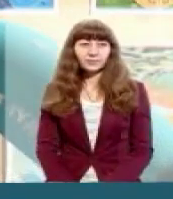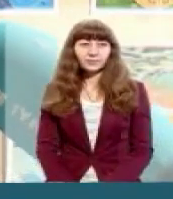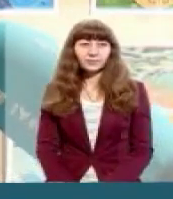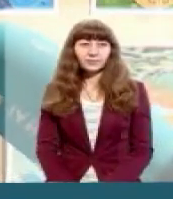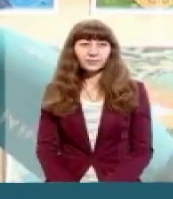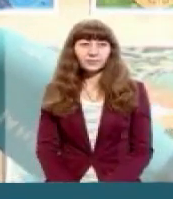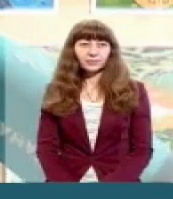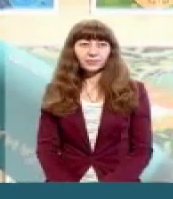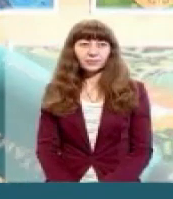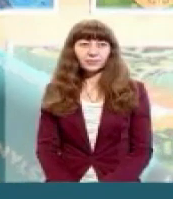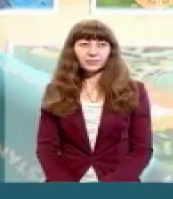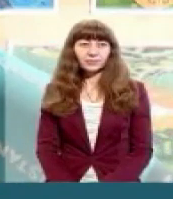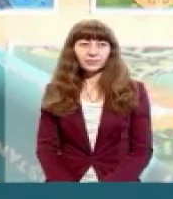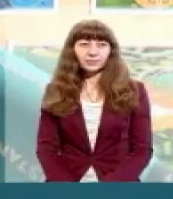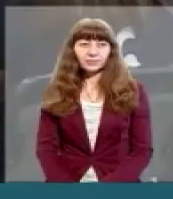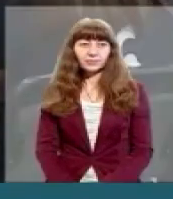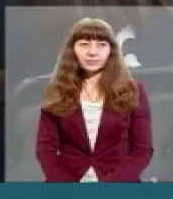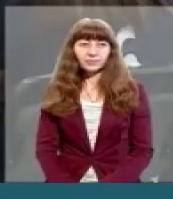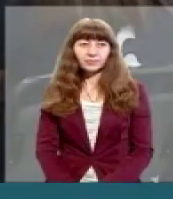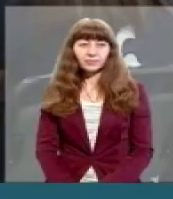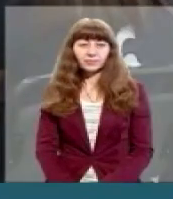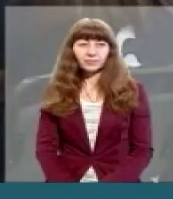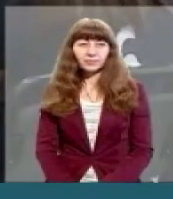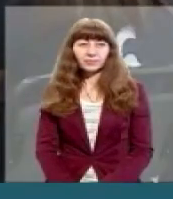спортшыларға өздерінің бақтарын сынауға мүмкіндік береді.